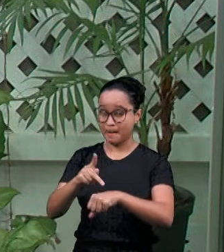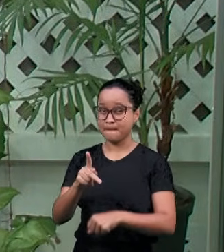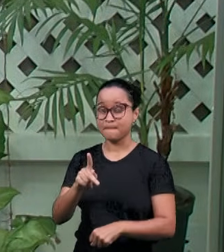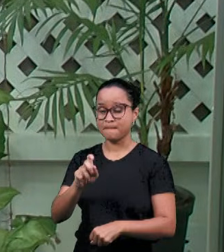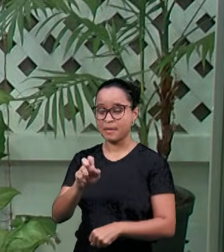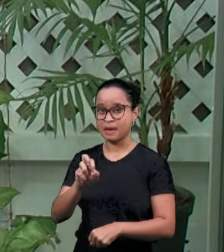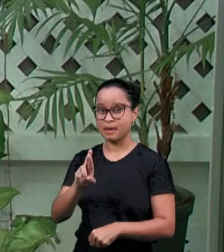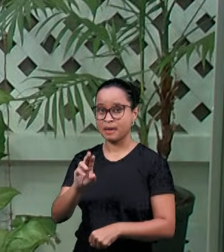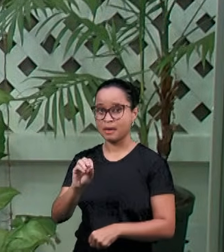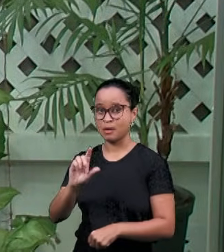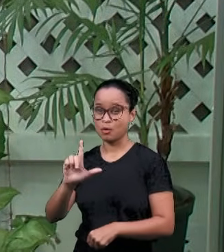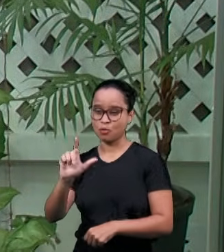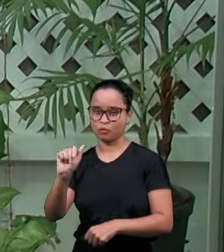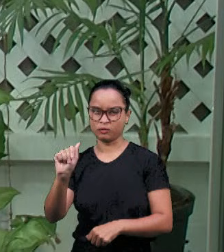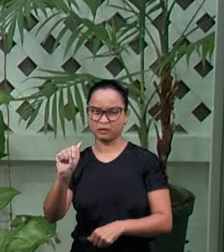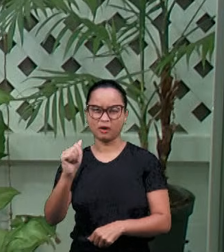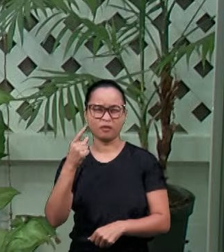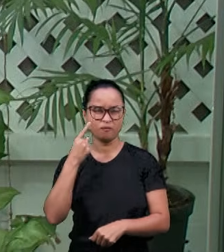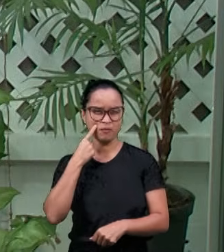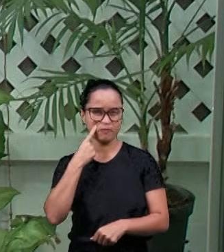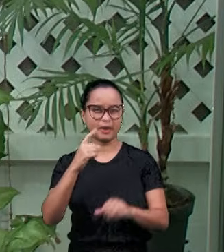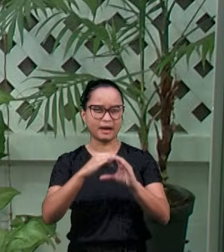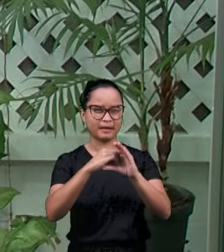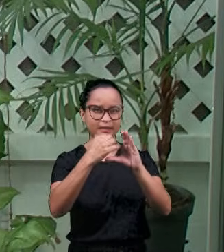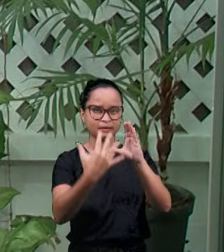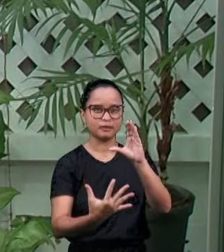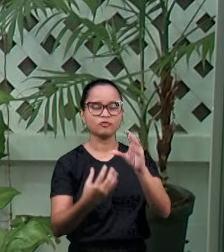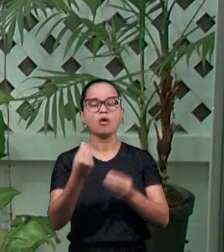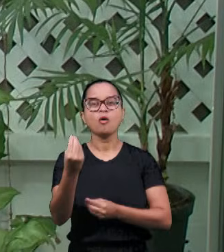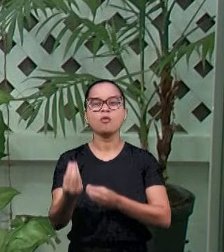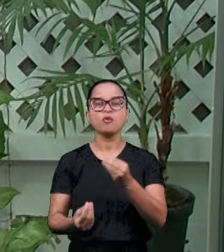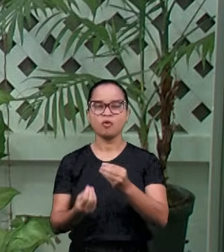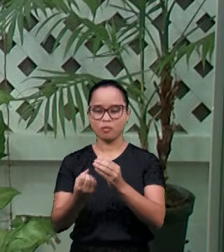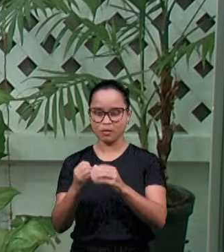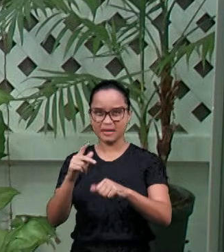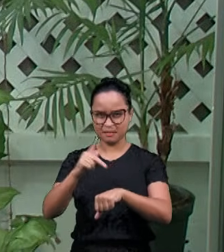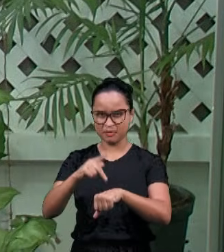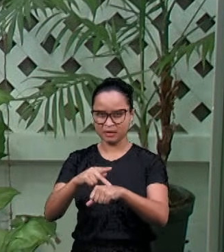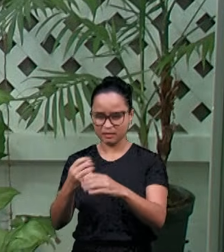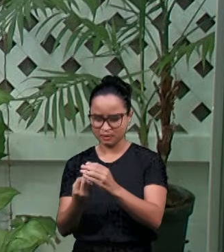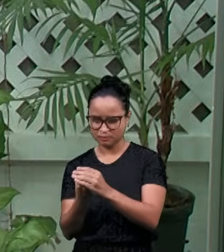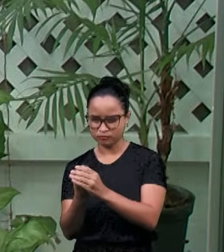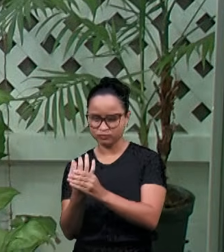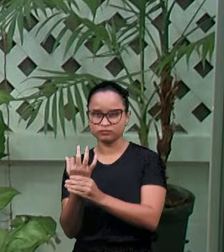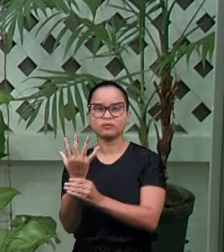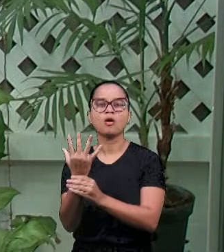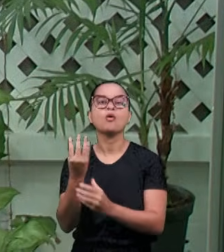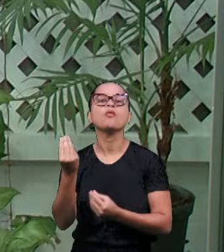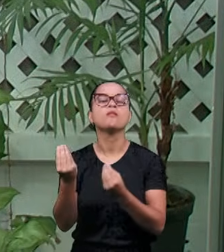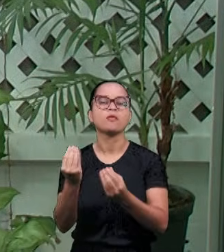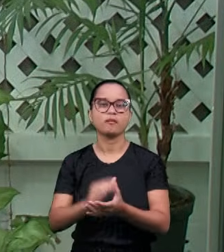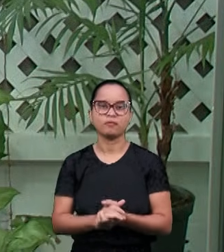qui est créée, observée. On va parler sur l'aspect physique. Une perle, elle est gérée à l'intérieur